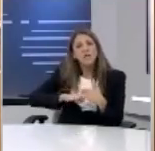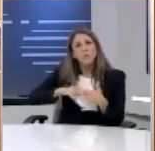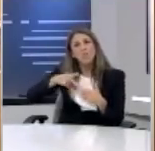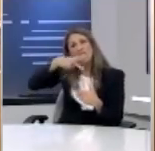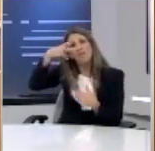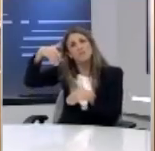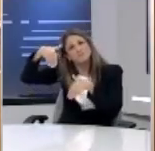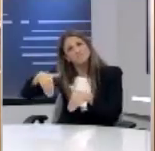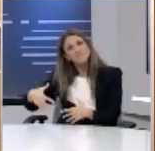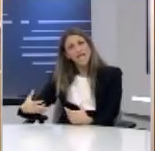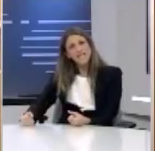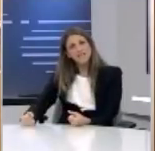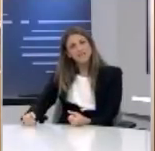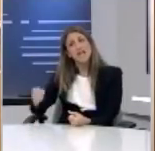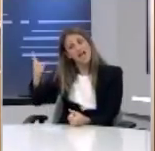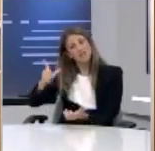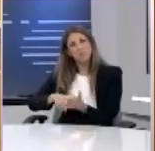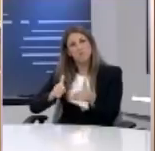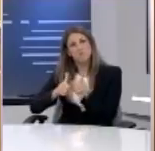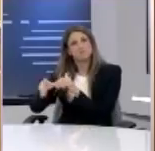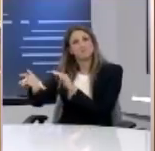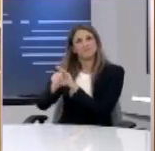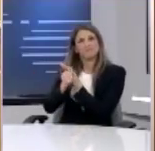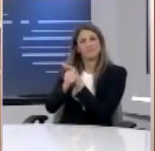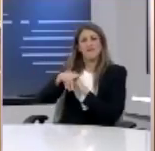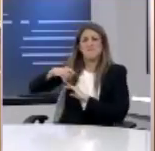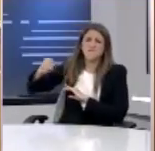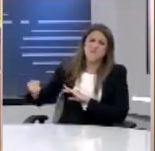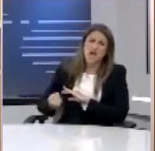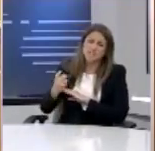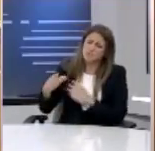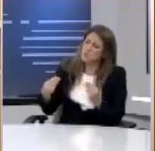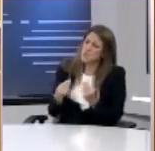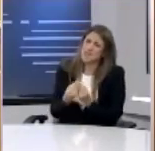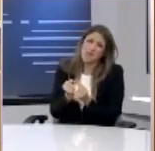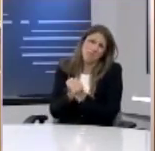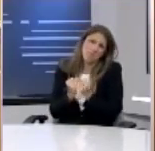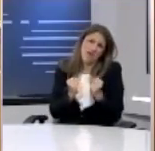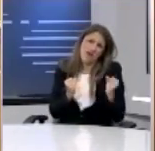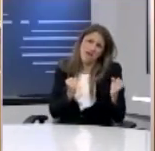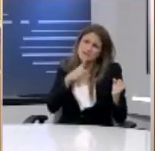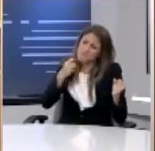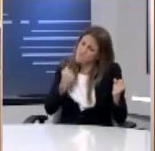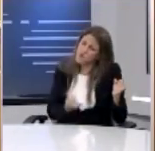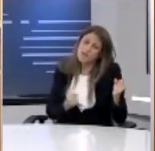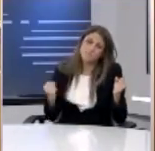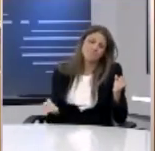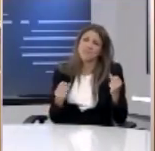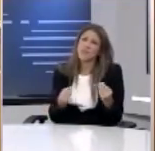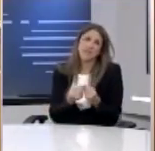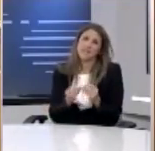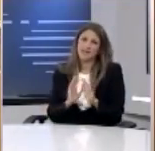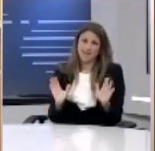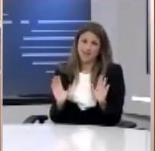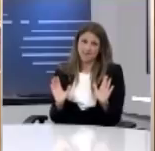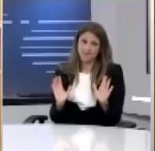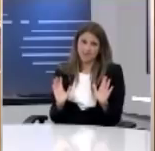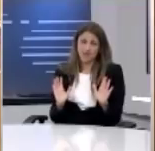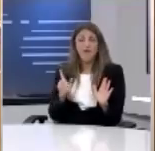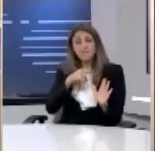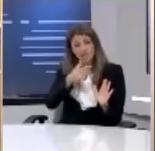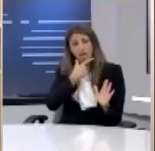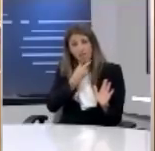του εθνολαϊκισμού, της ακροδεξιάς, όσο και αν αυτό είναι ελκυστικό. Γιατί κάποτε σε αυτή εδώ την αίθουσα